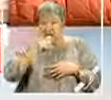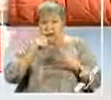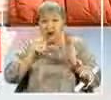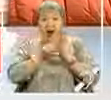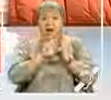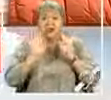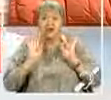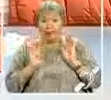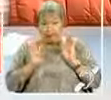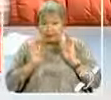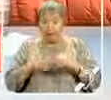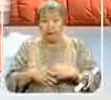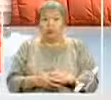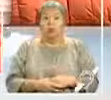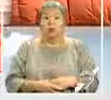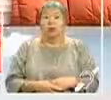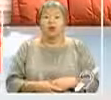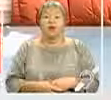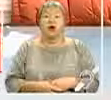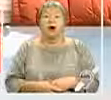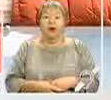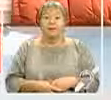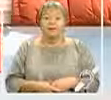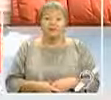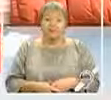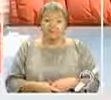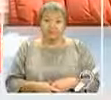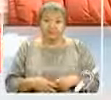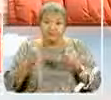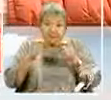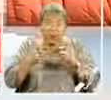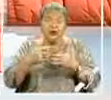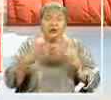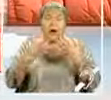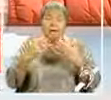opozabile în domeniul protecției mediului.